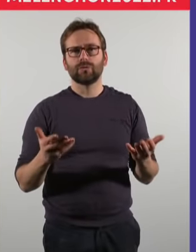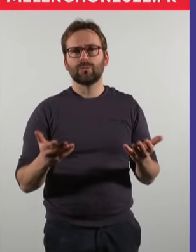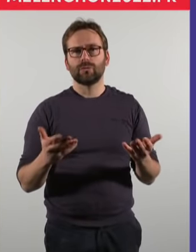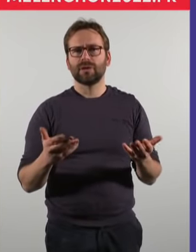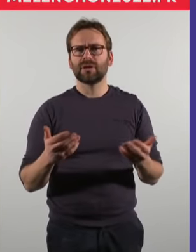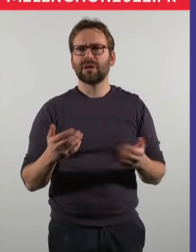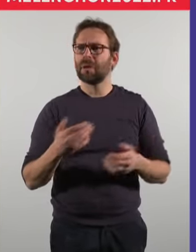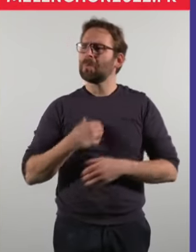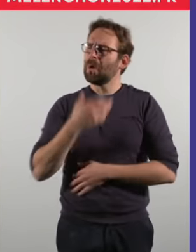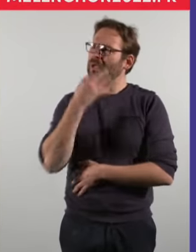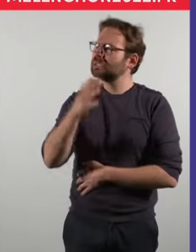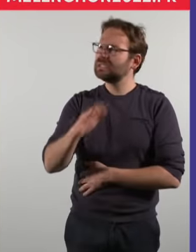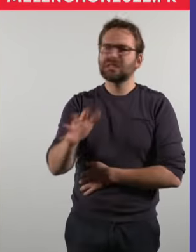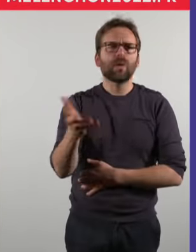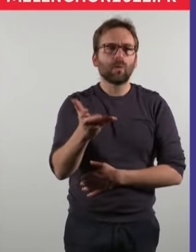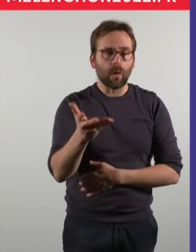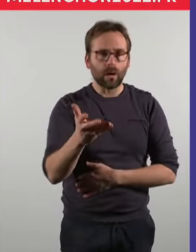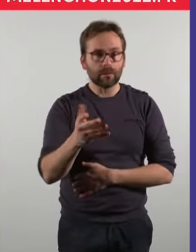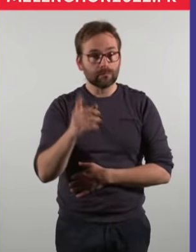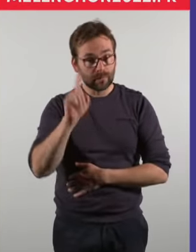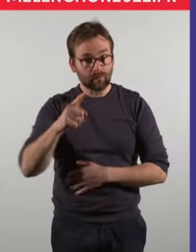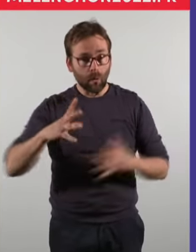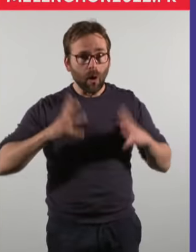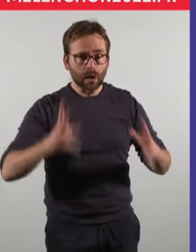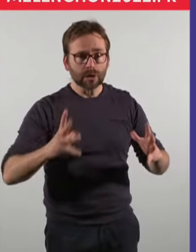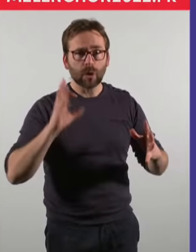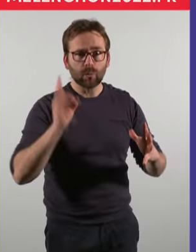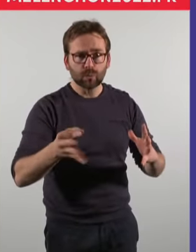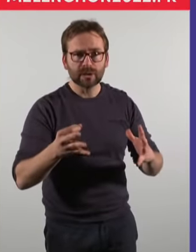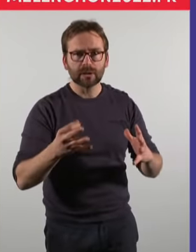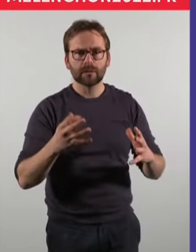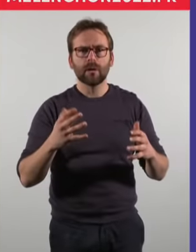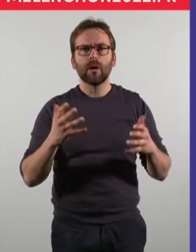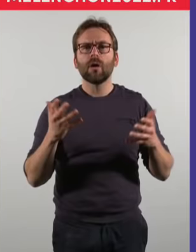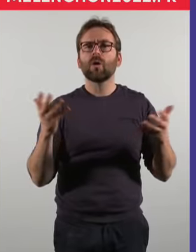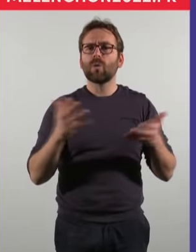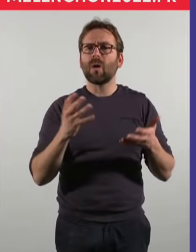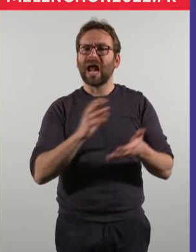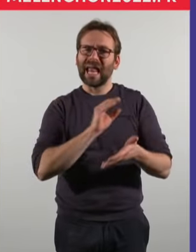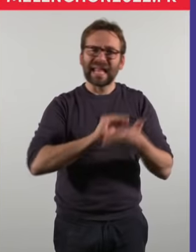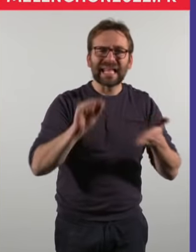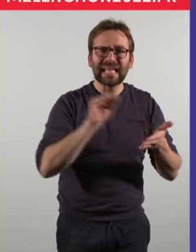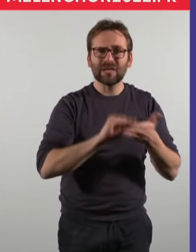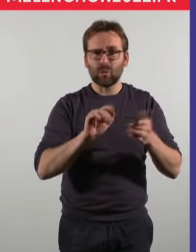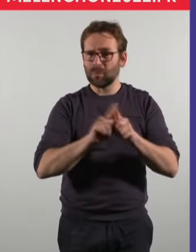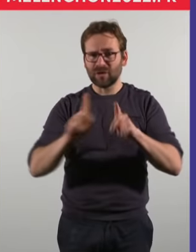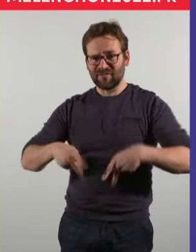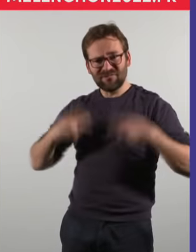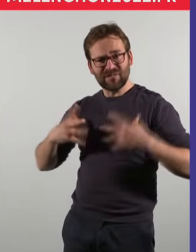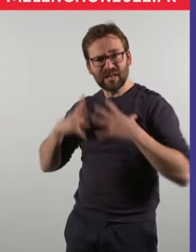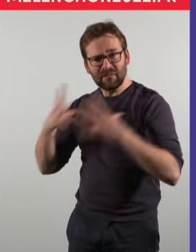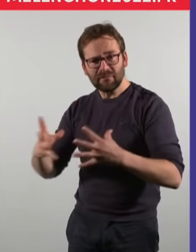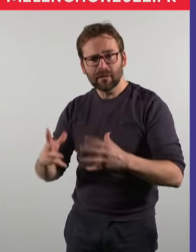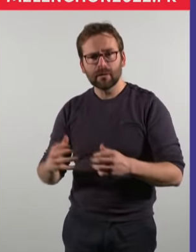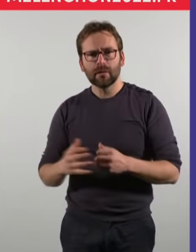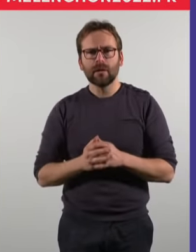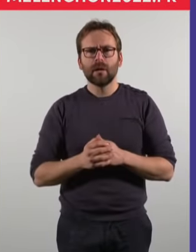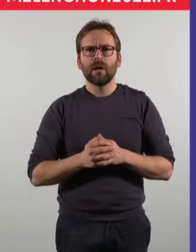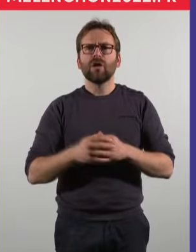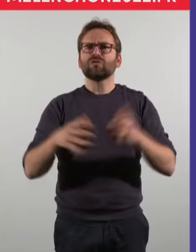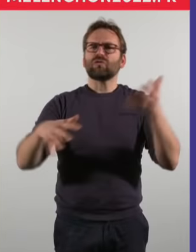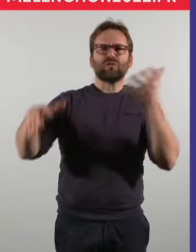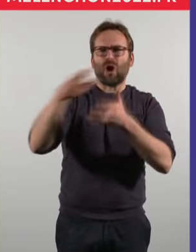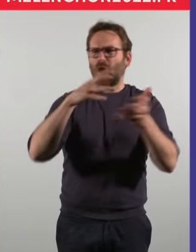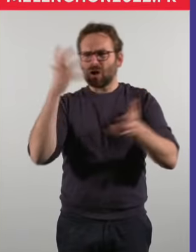vous dirai que non seulement il faut s'engager dans l'écriture, mais aussi dans la vie, il faut résister dans le